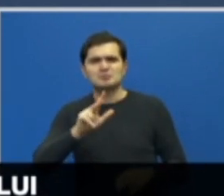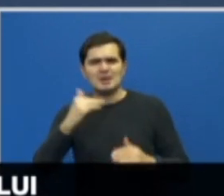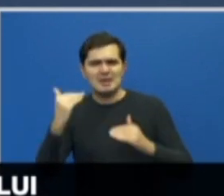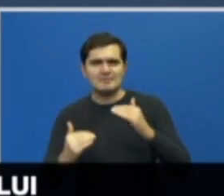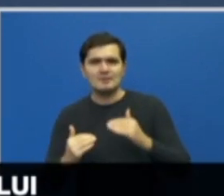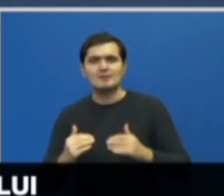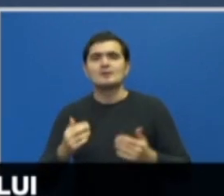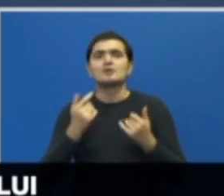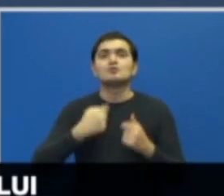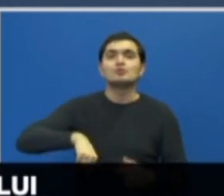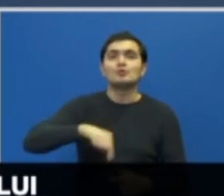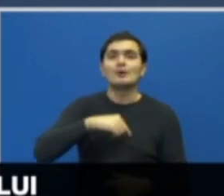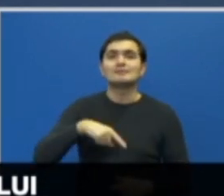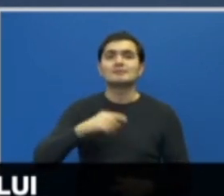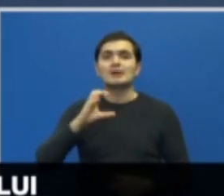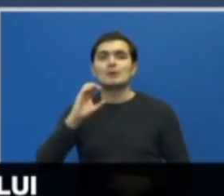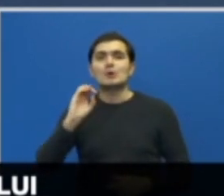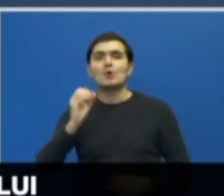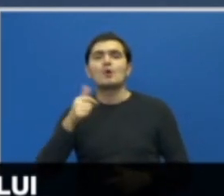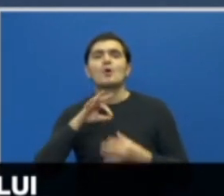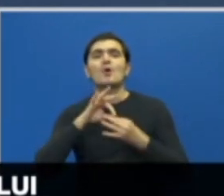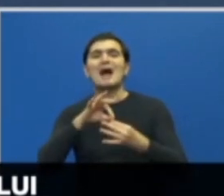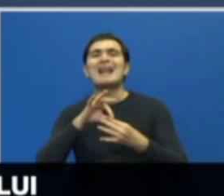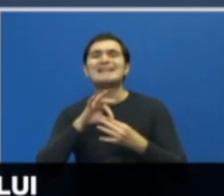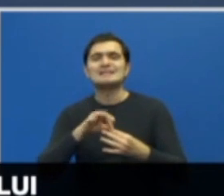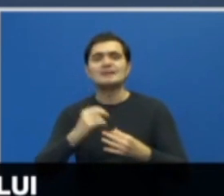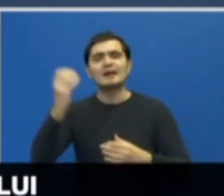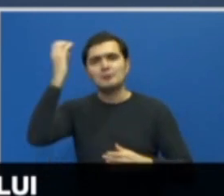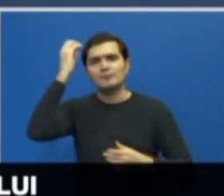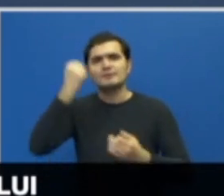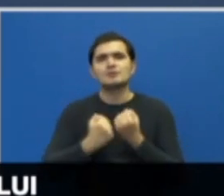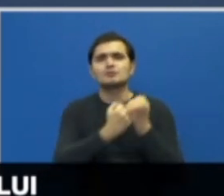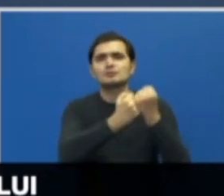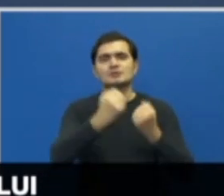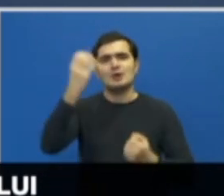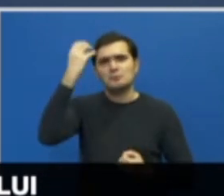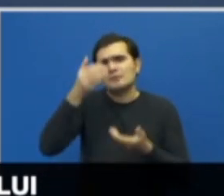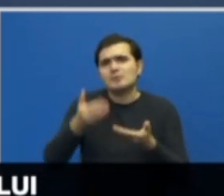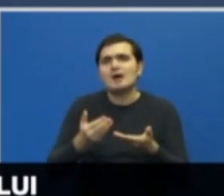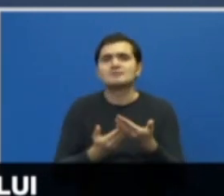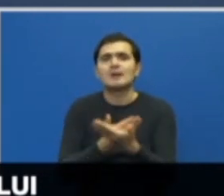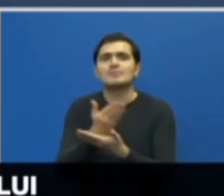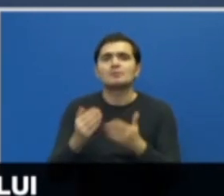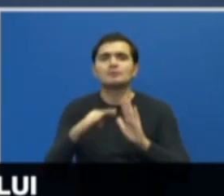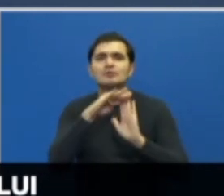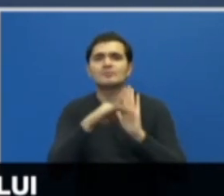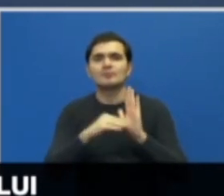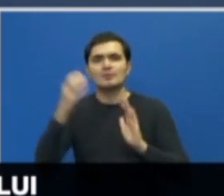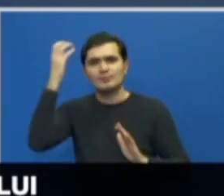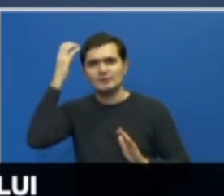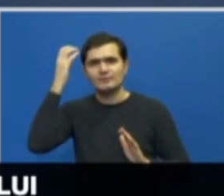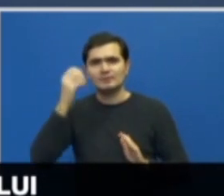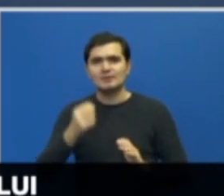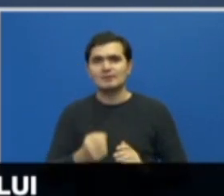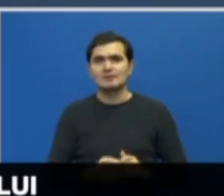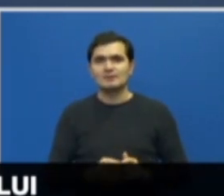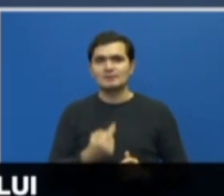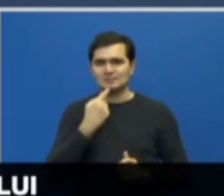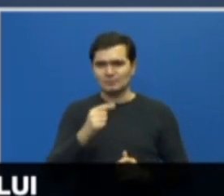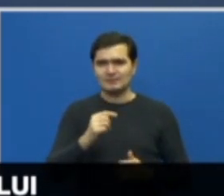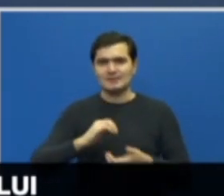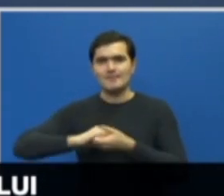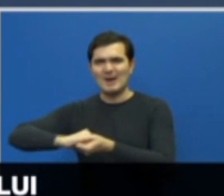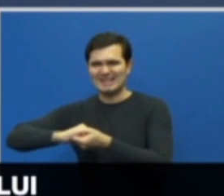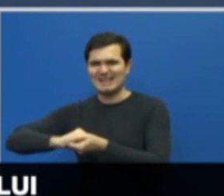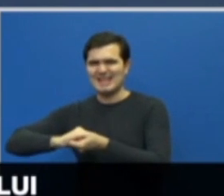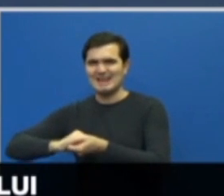aflată la guvernare, o coaliție care susține guvernul României și asta a fost negociată în programul de guvernare. Deci să-mi devină partenerii. Este o majorare,